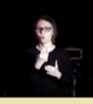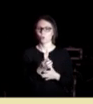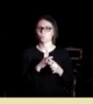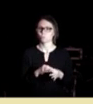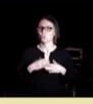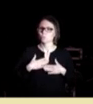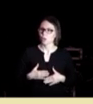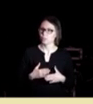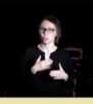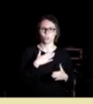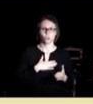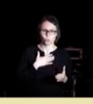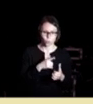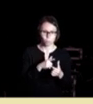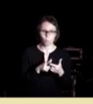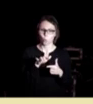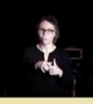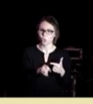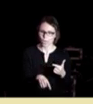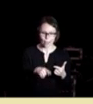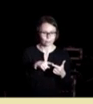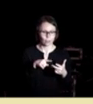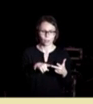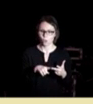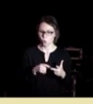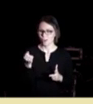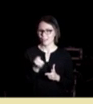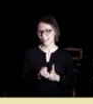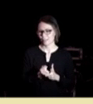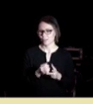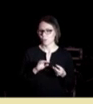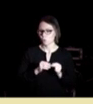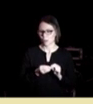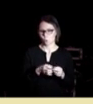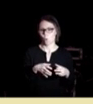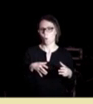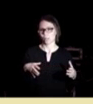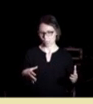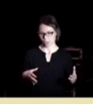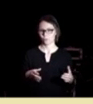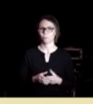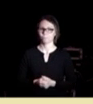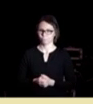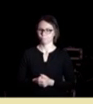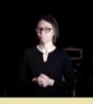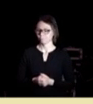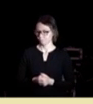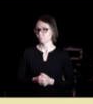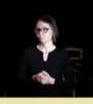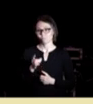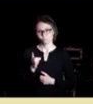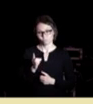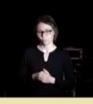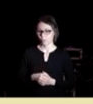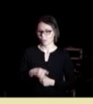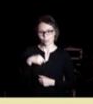somatisk sykdom. De har en overdødelighet, og i realiteten så er problemet økende. Dette kan vi